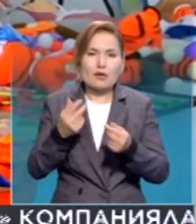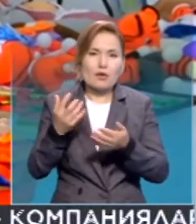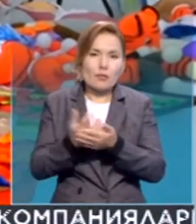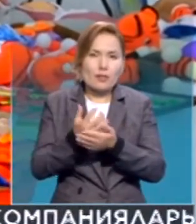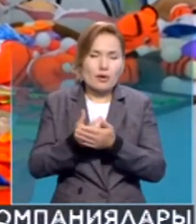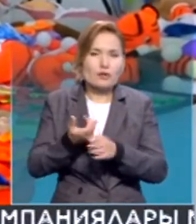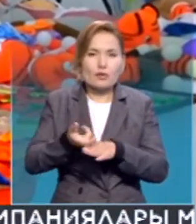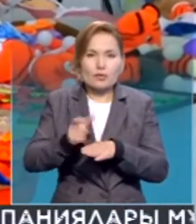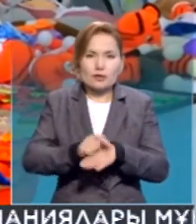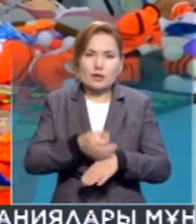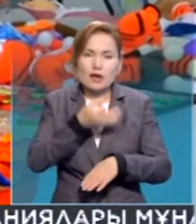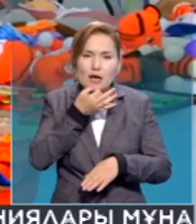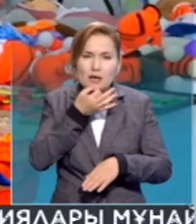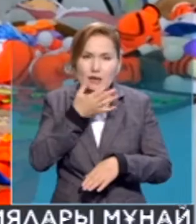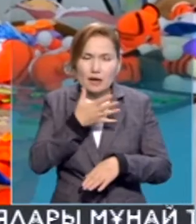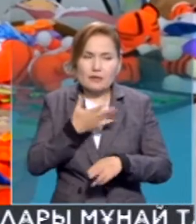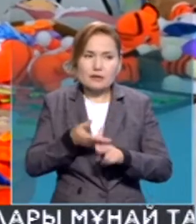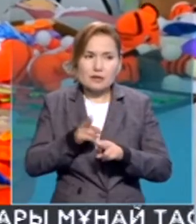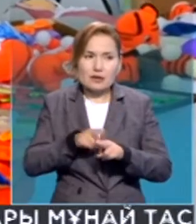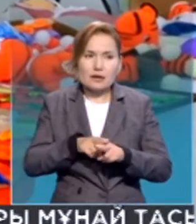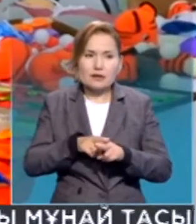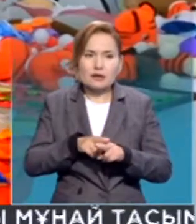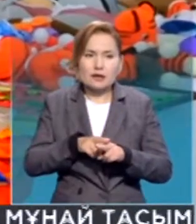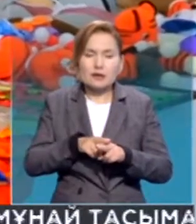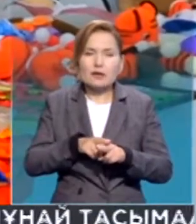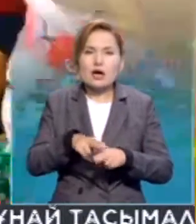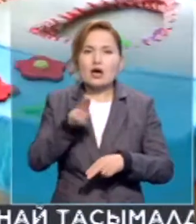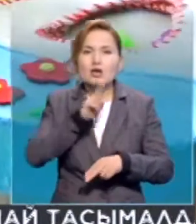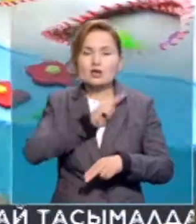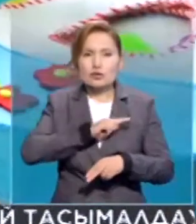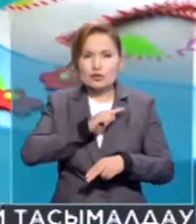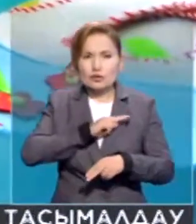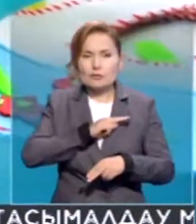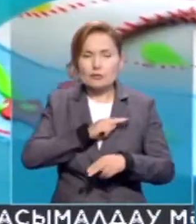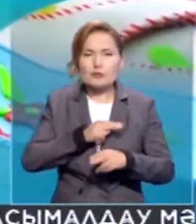ретінде өзіме қалай табыс көзін табамын осымен.